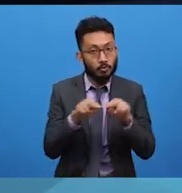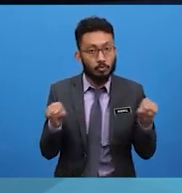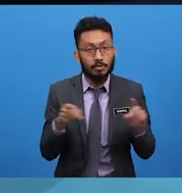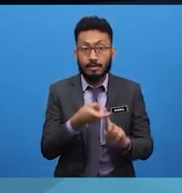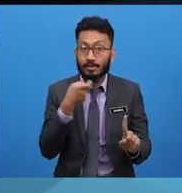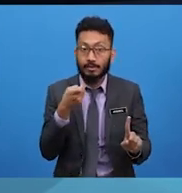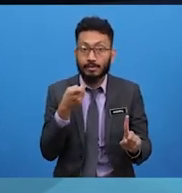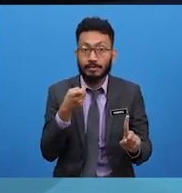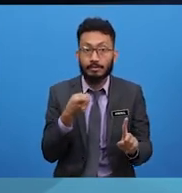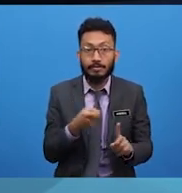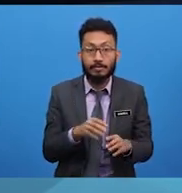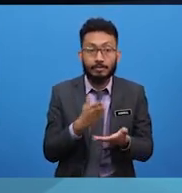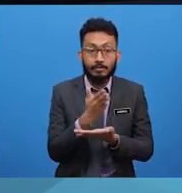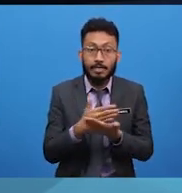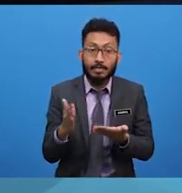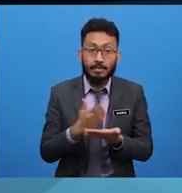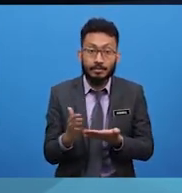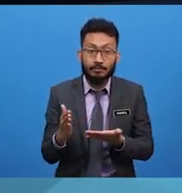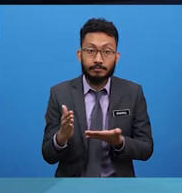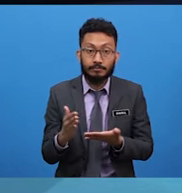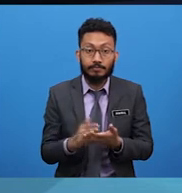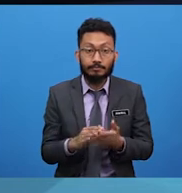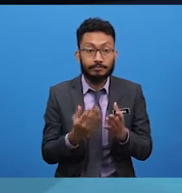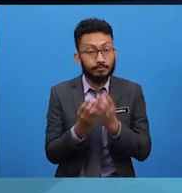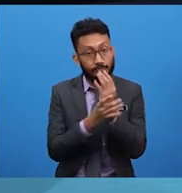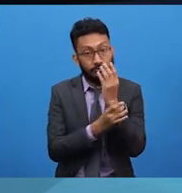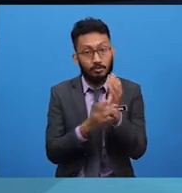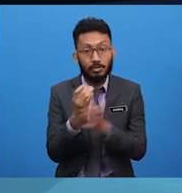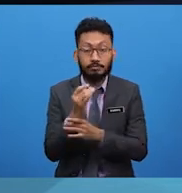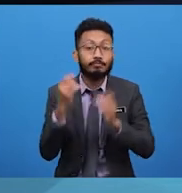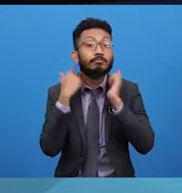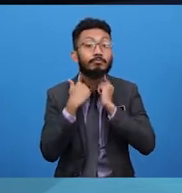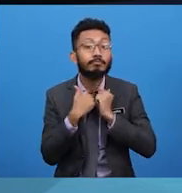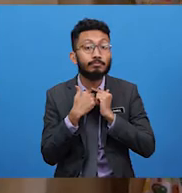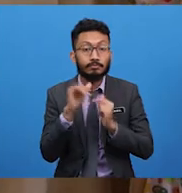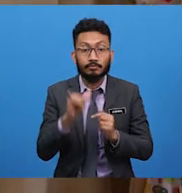bahagian tulang tengkuk ke paras pinggang yang diikat.